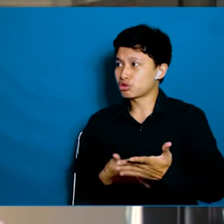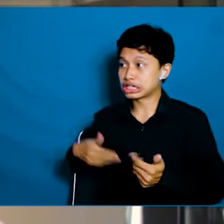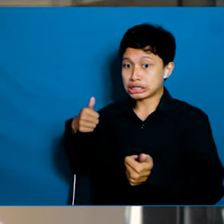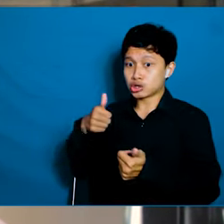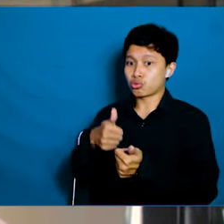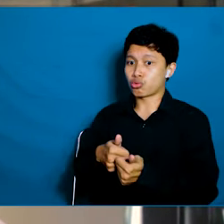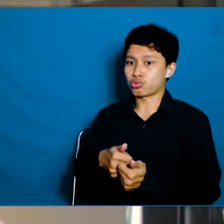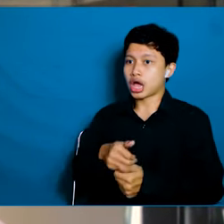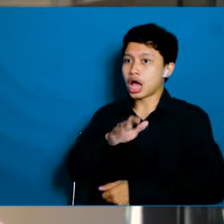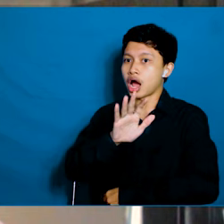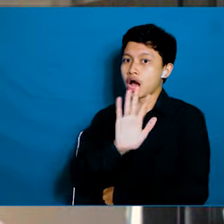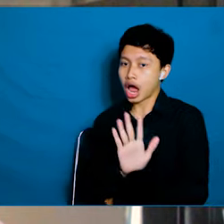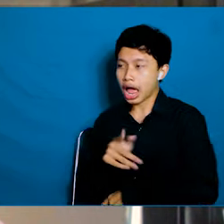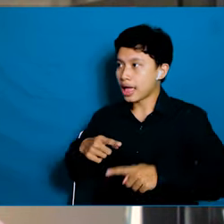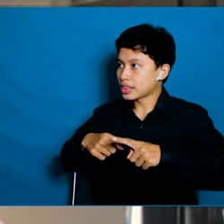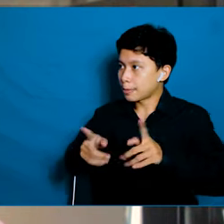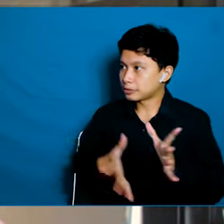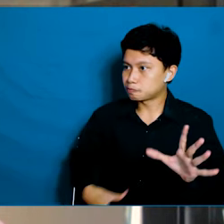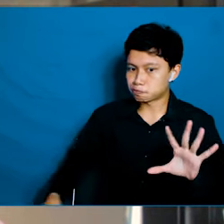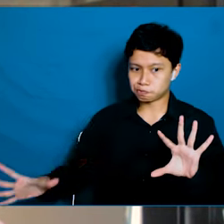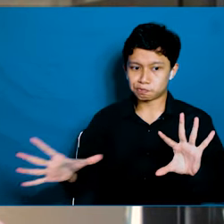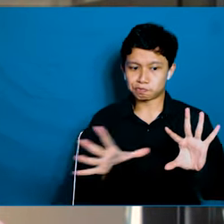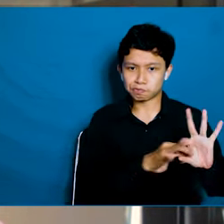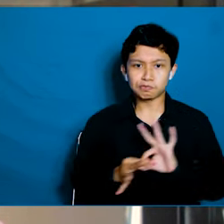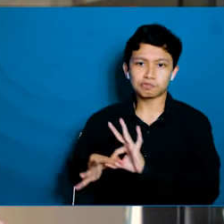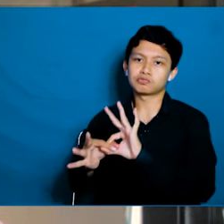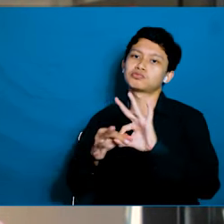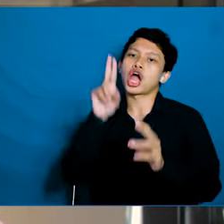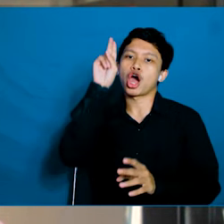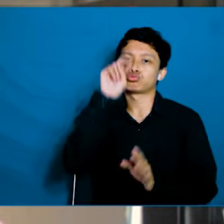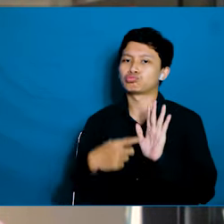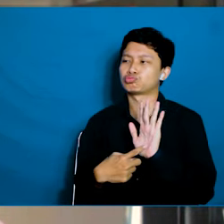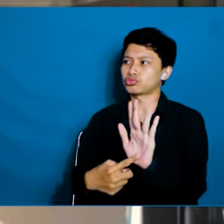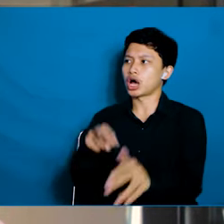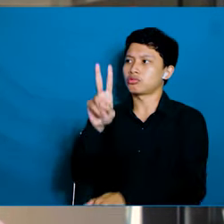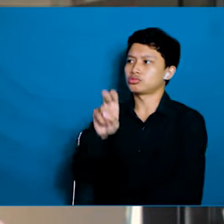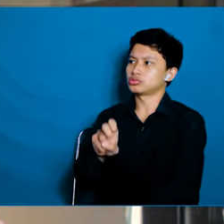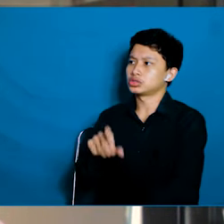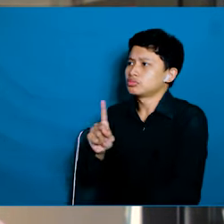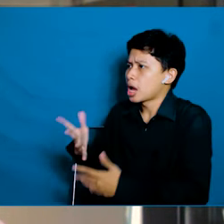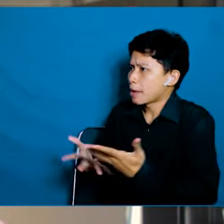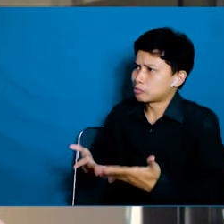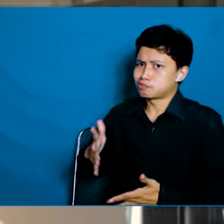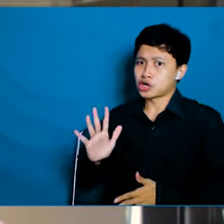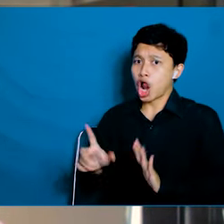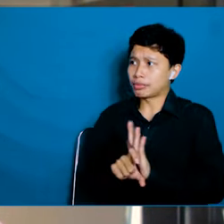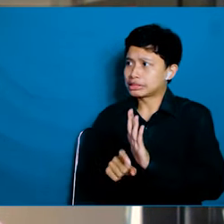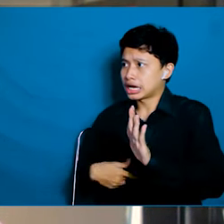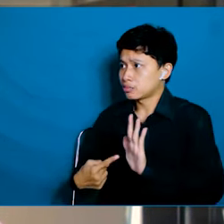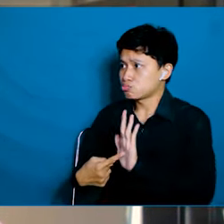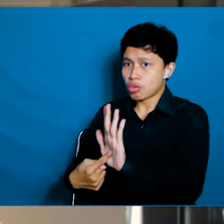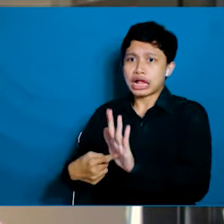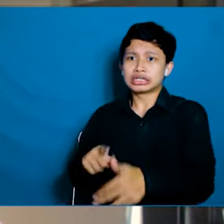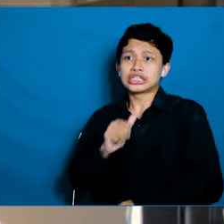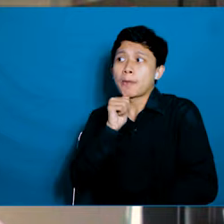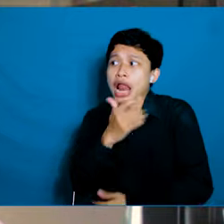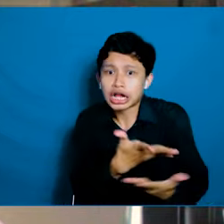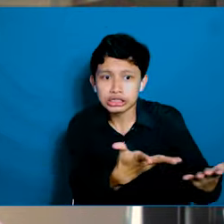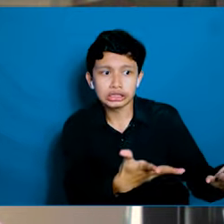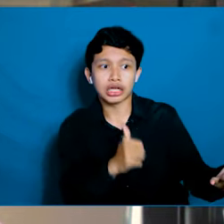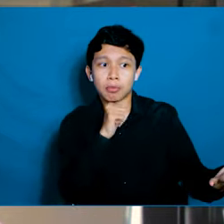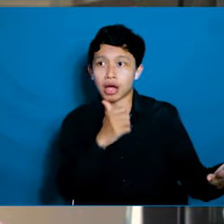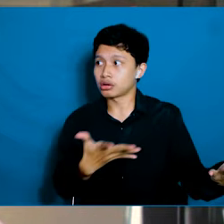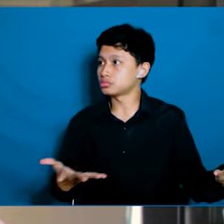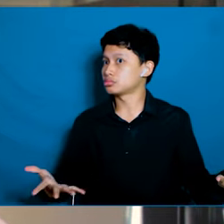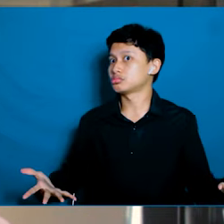hanya ikut, tapi andalah yang harus di depan gitu. Karena kalau tidak dimulai dari Anda, siapa lagi?